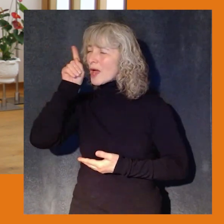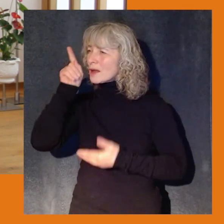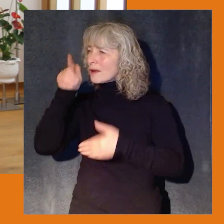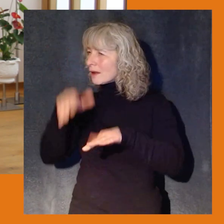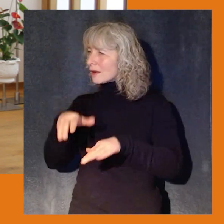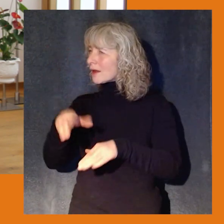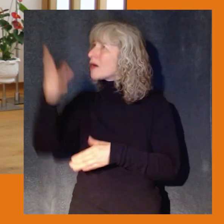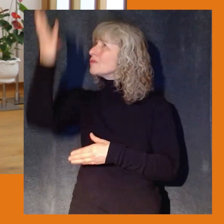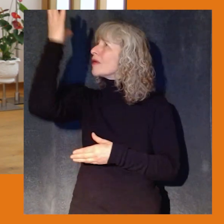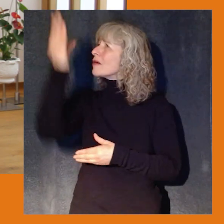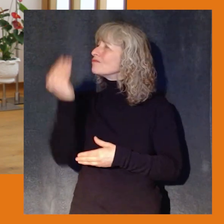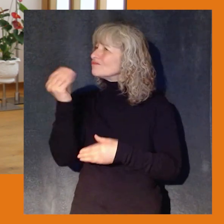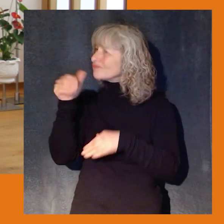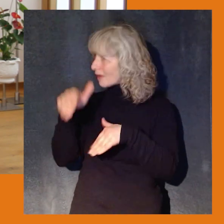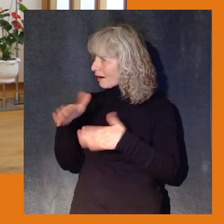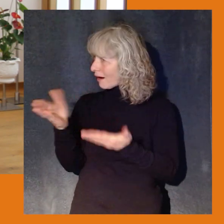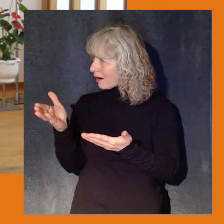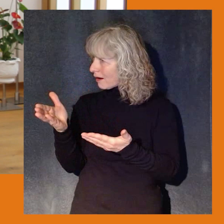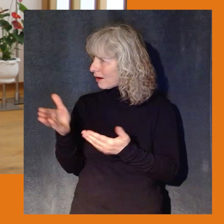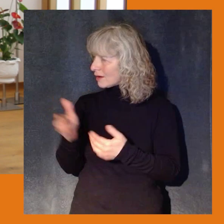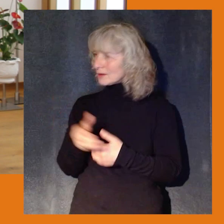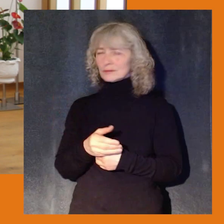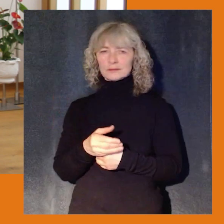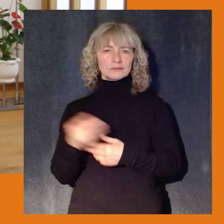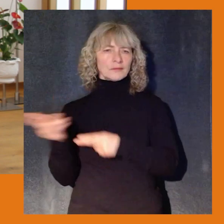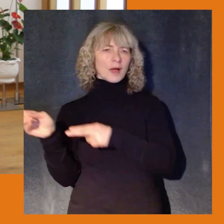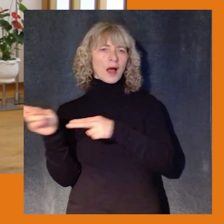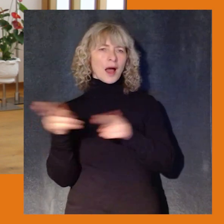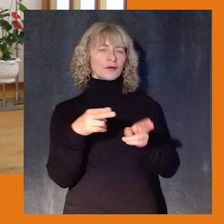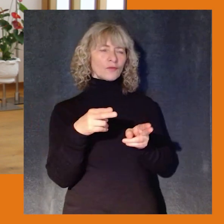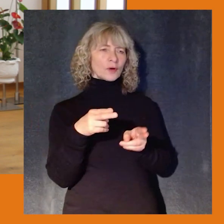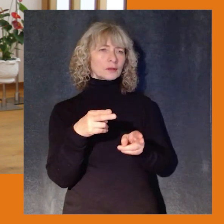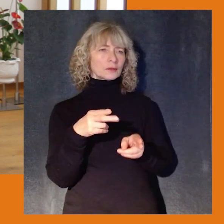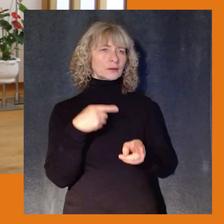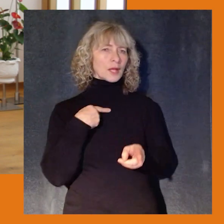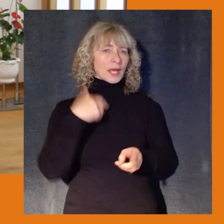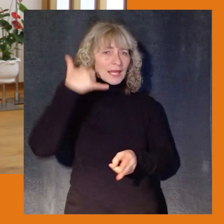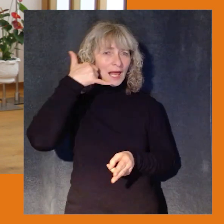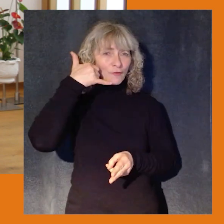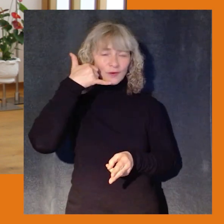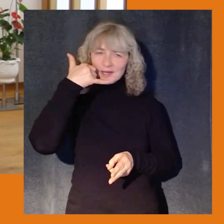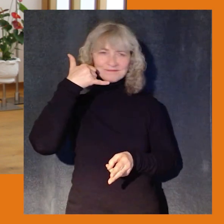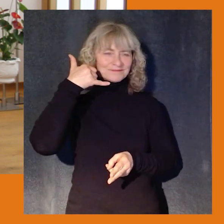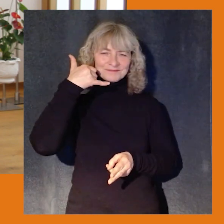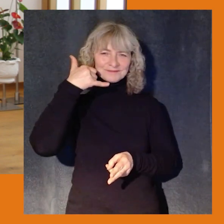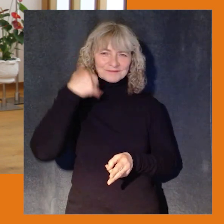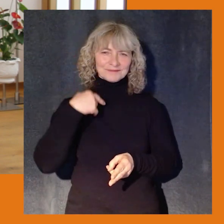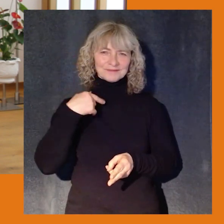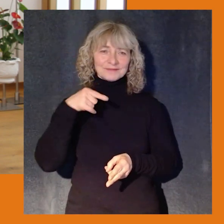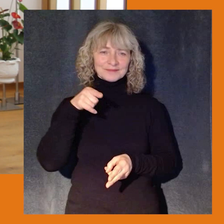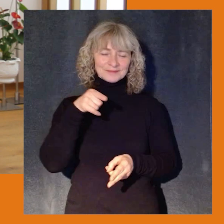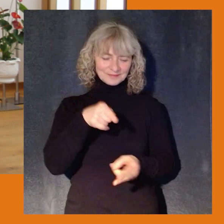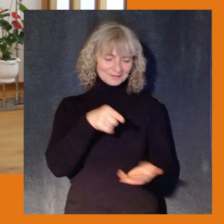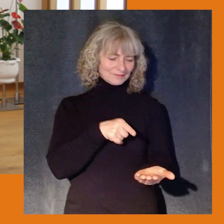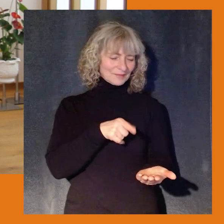es hier ein Mobilfunknetz gäbe. Darauf antwortete der Beduine, ich telefoniere doch nicht.